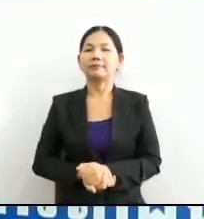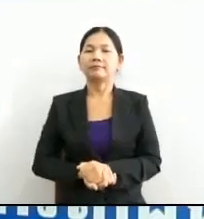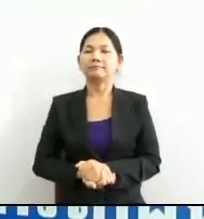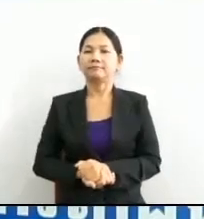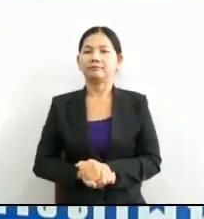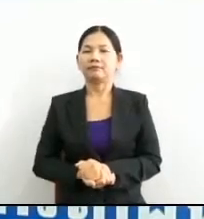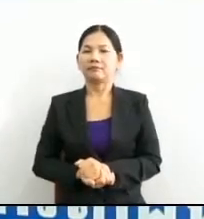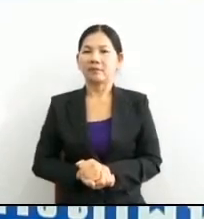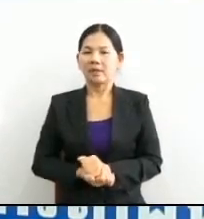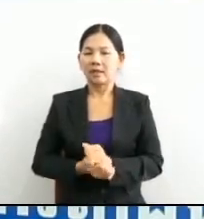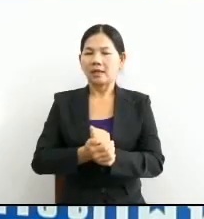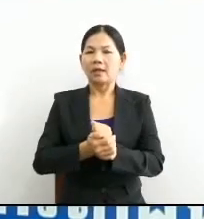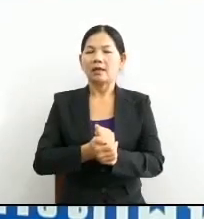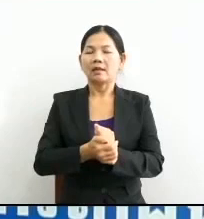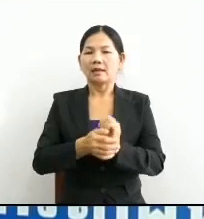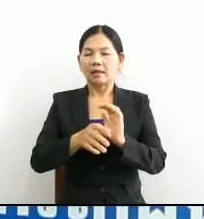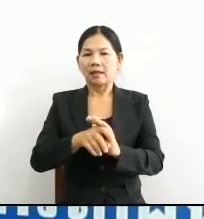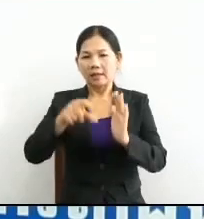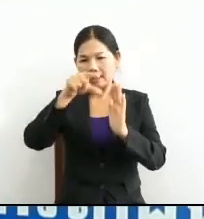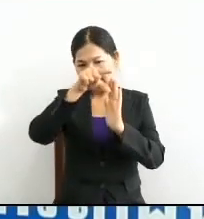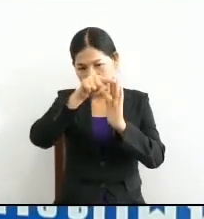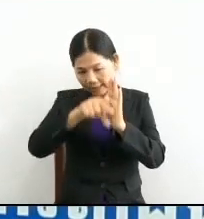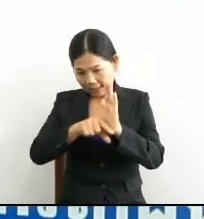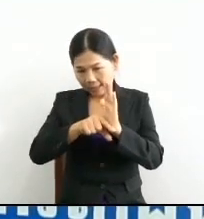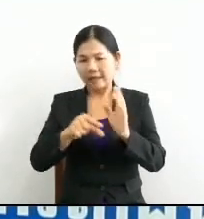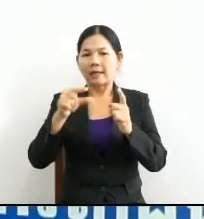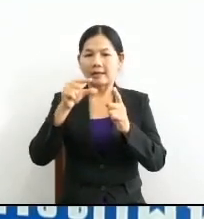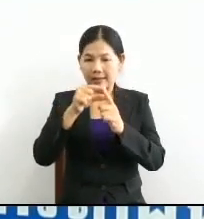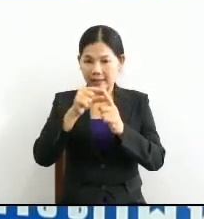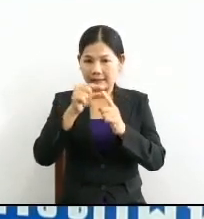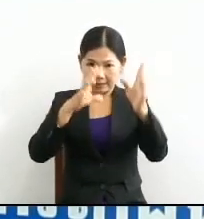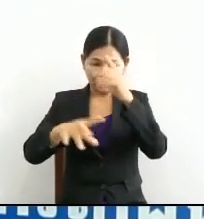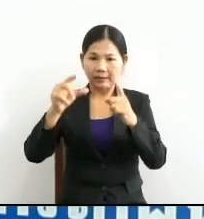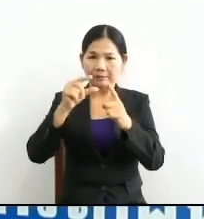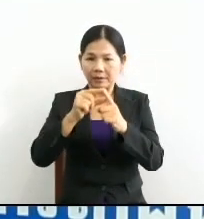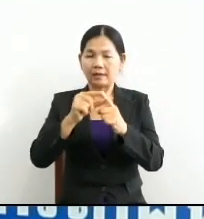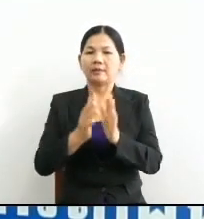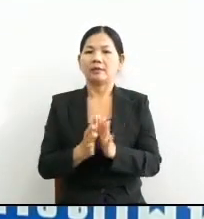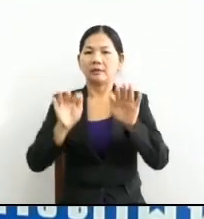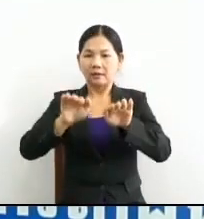cá riên pịa có ấm nàn pịa sắp ngày